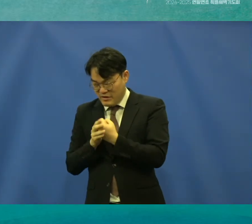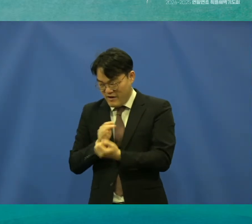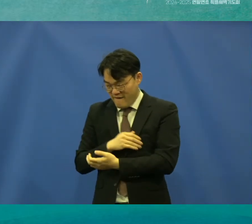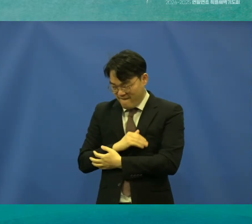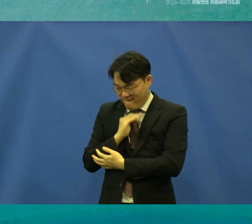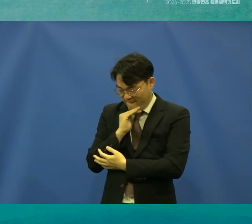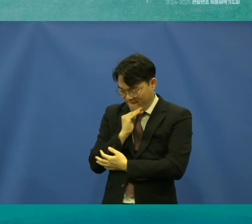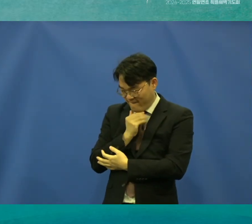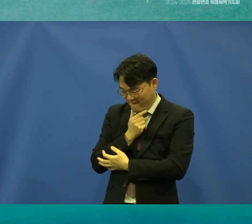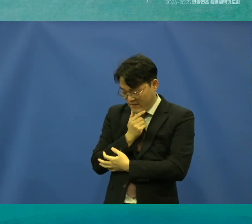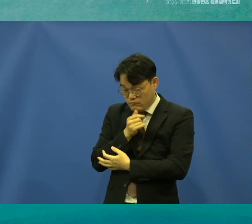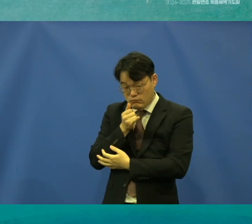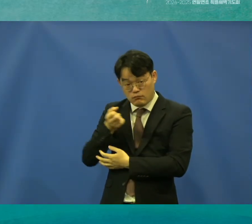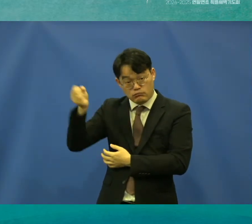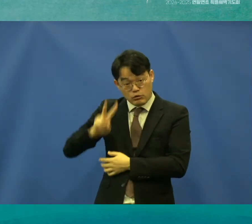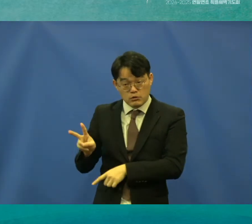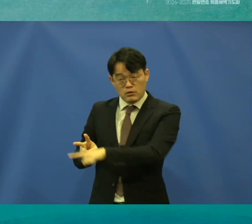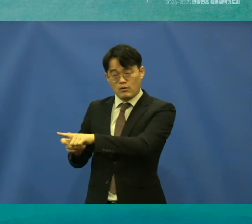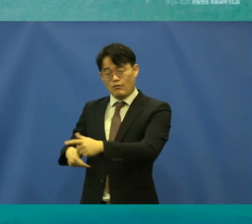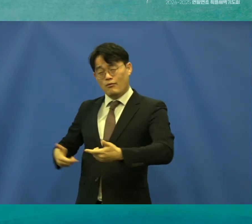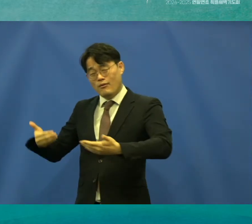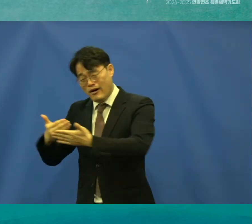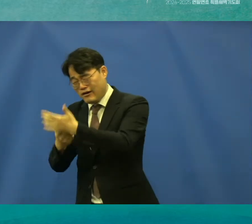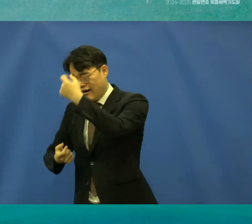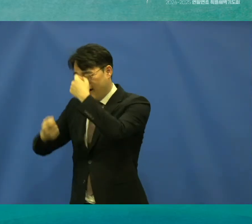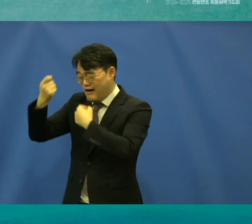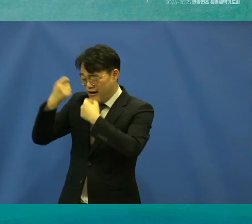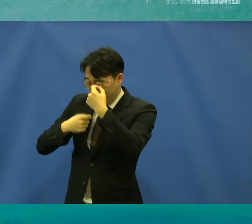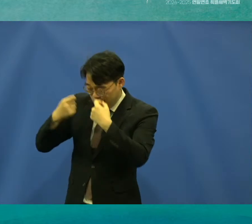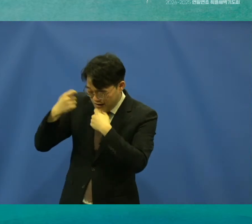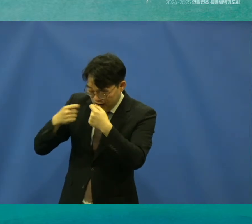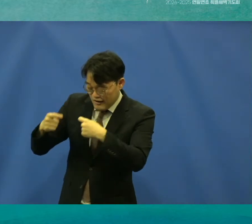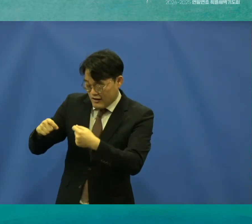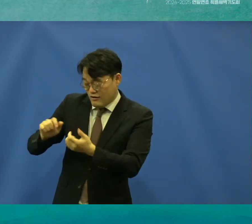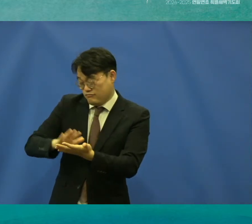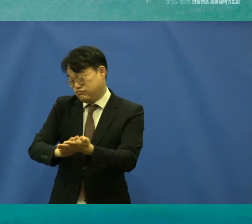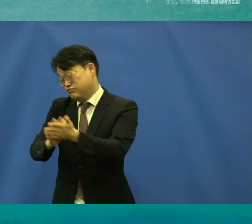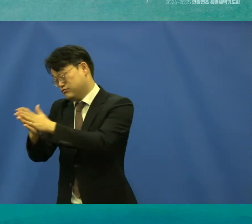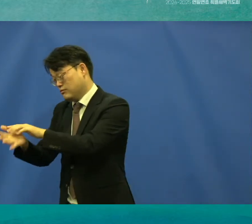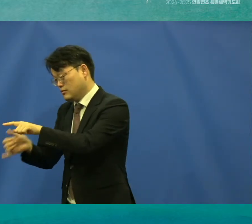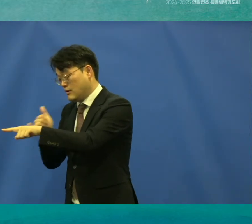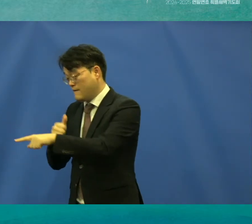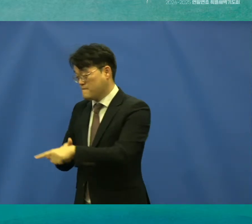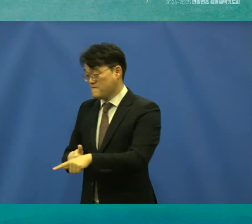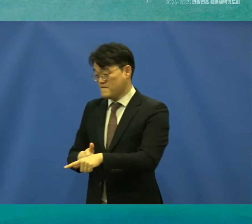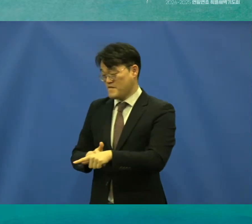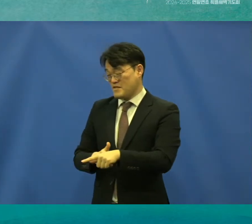요나의 속이 뒤집어집니다. 노골적으로 하나님을 향해 화를 냅니다.